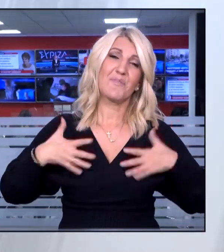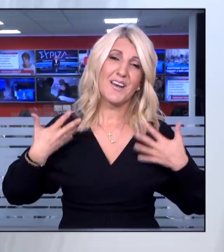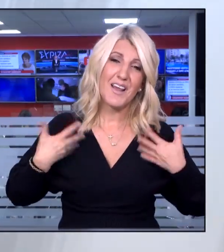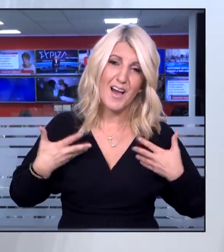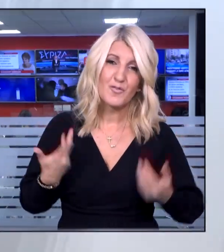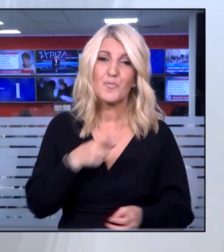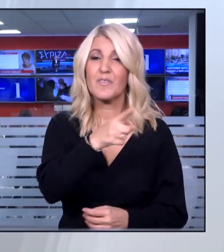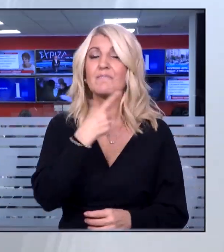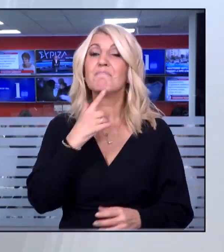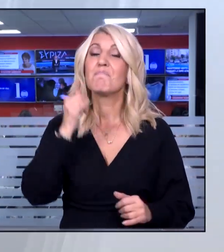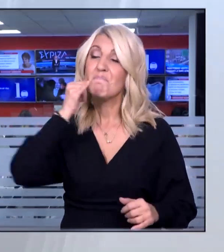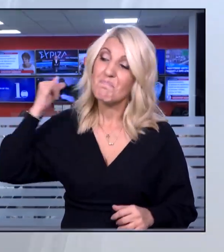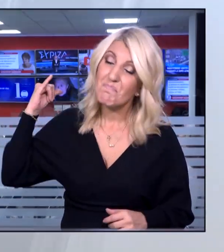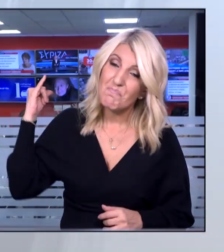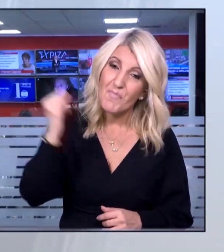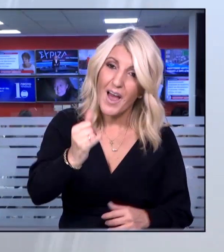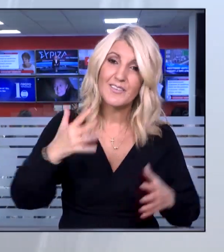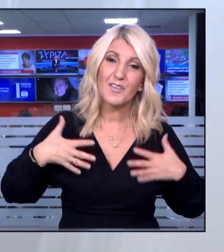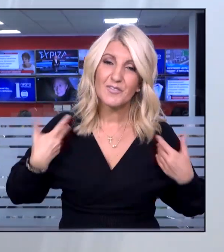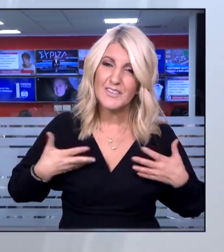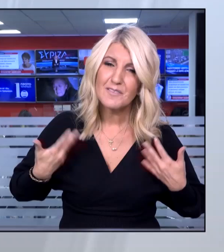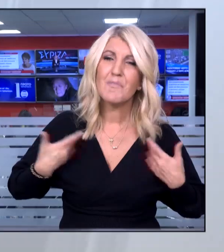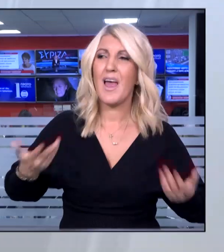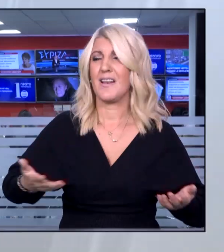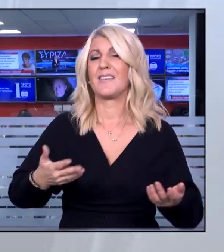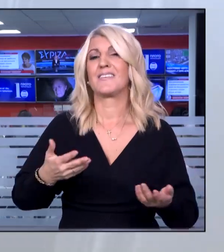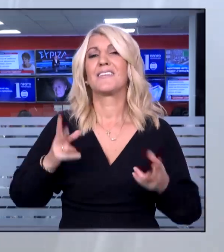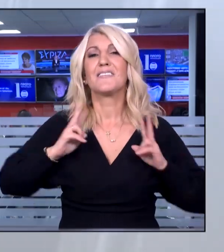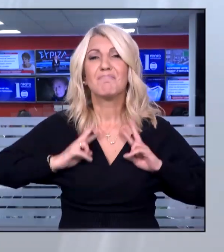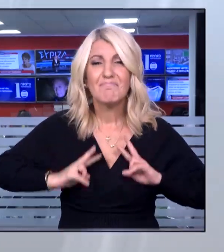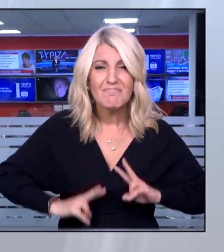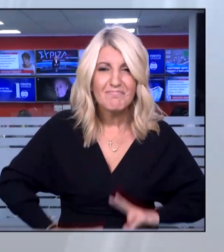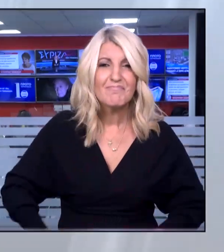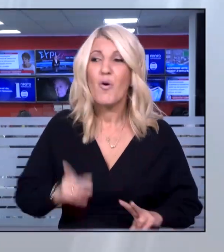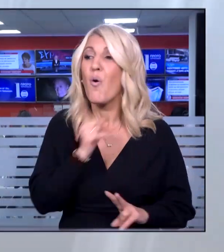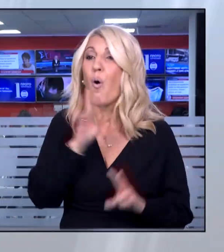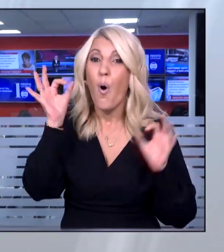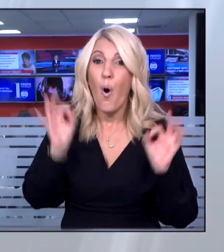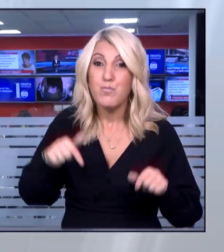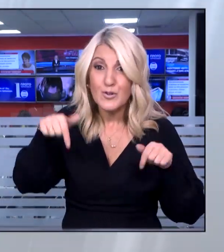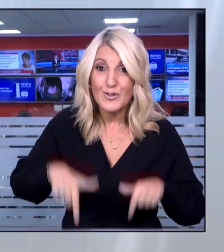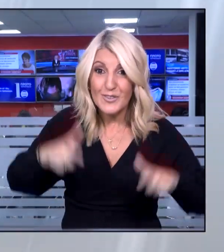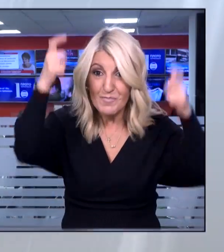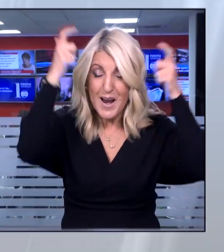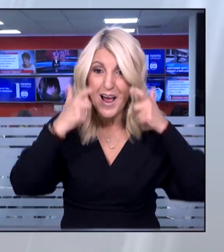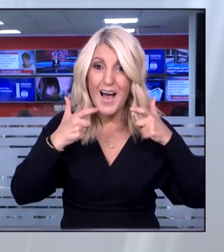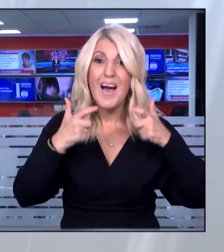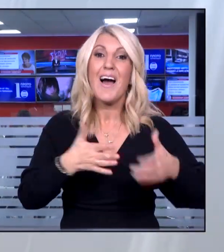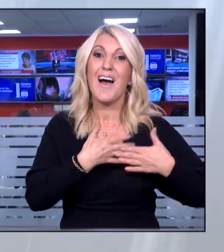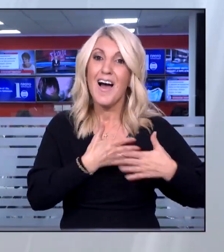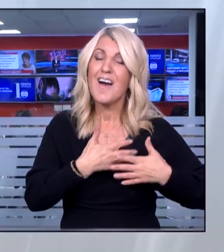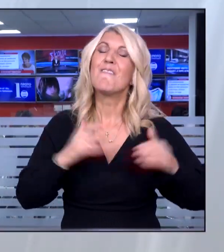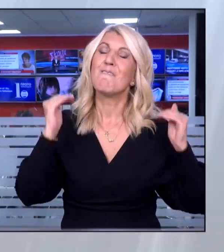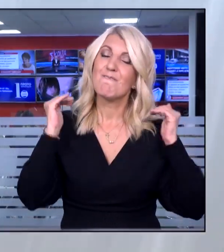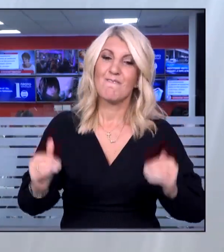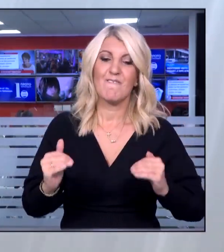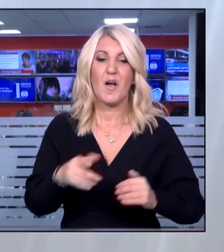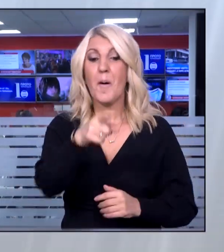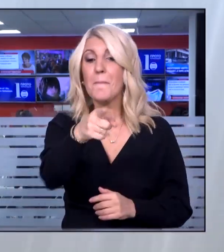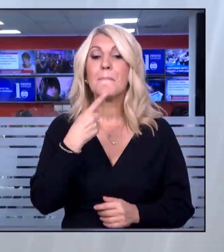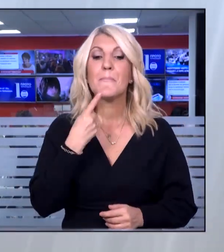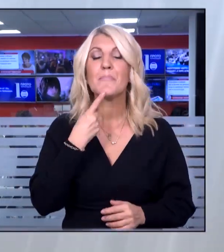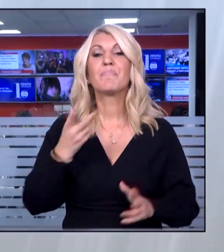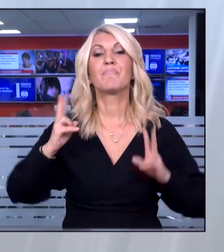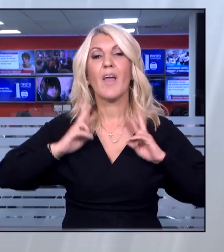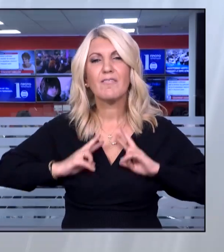τα παιδιά να είναι πάντα ευτυχισμένοι, χαρούμενοι όπως σήμερα. Όλοι τους ευχήθηκαν βίον ανθόσπαρτο. Να έχουν ευτυχία,